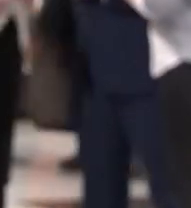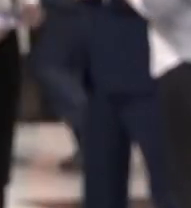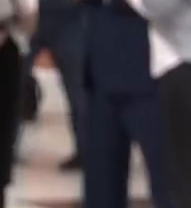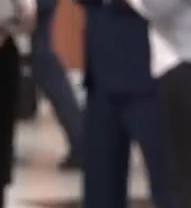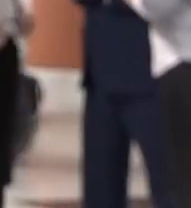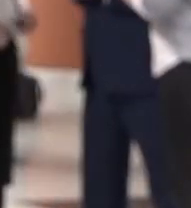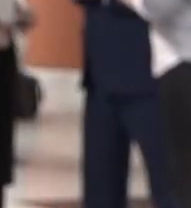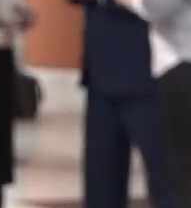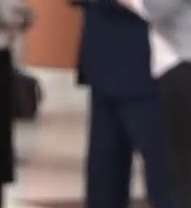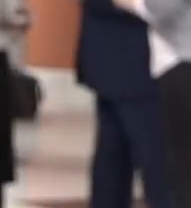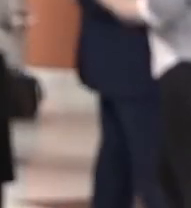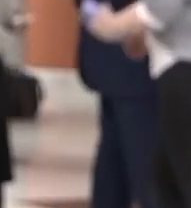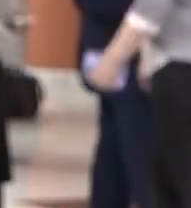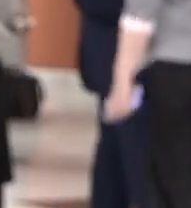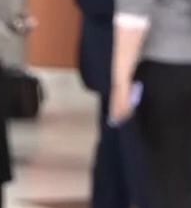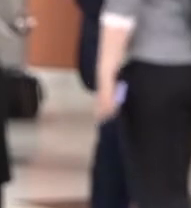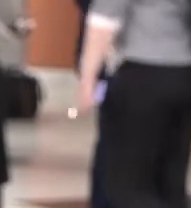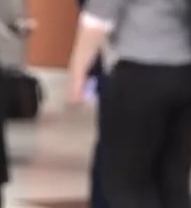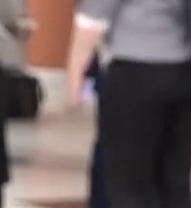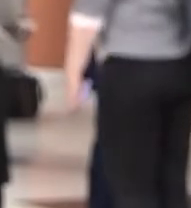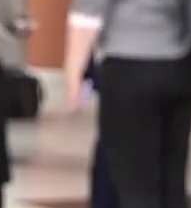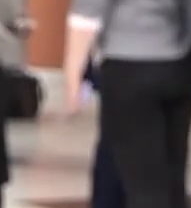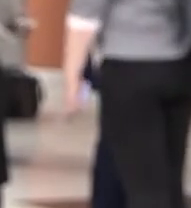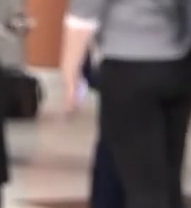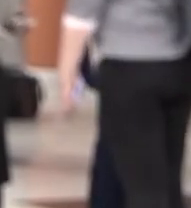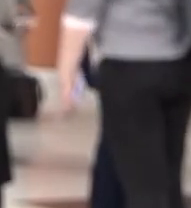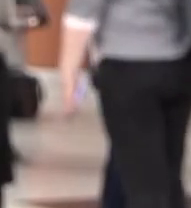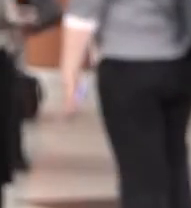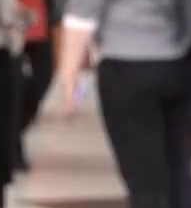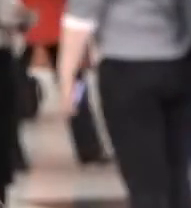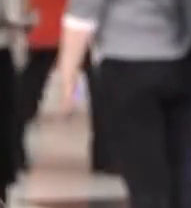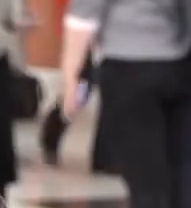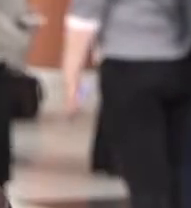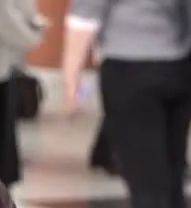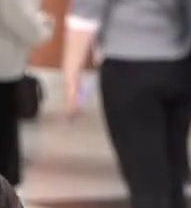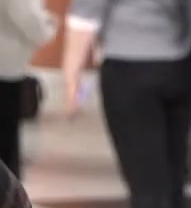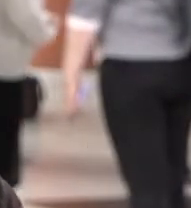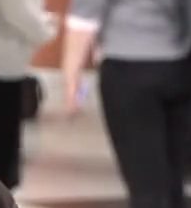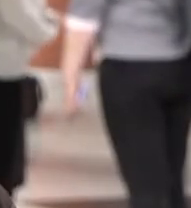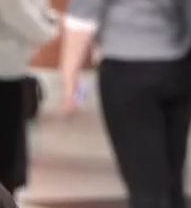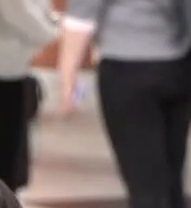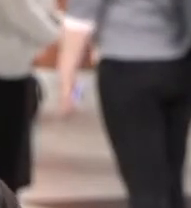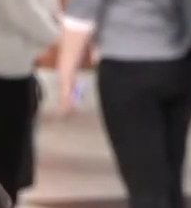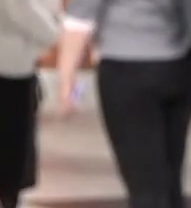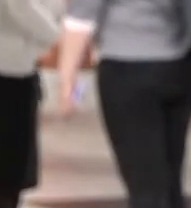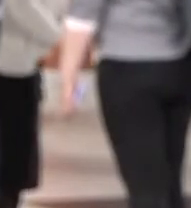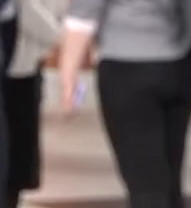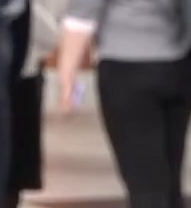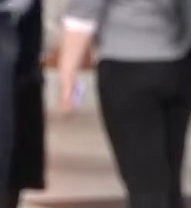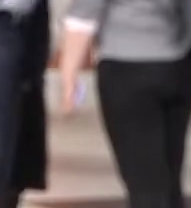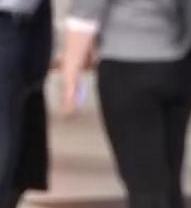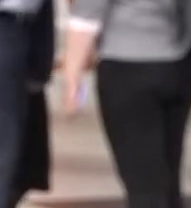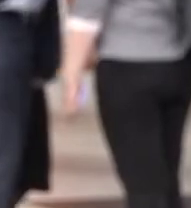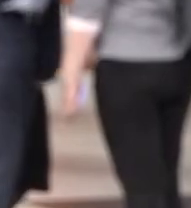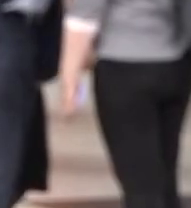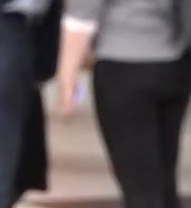можно получить удаленно, не совершать лишние визиты в поликлинике. Поэтому все направления абсолютно важны, их нужно реализовывать одновременно и